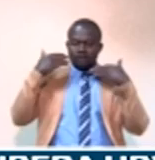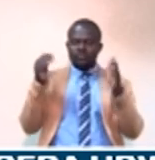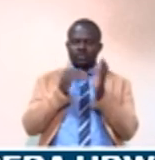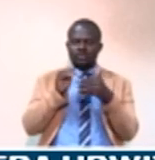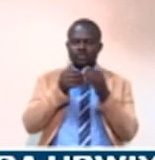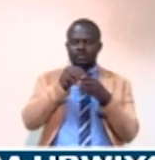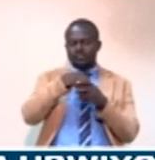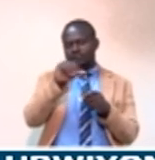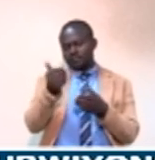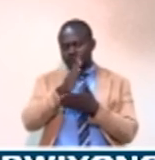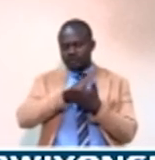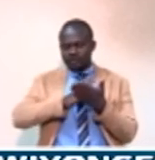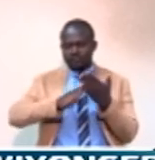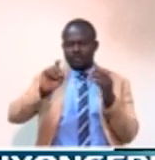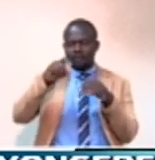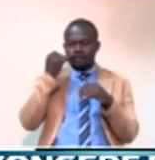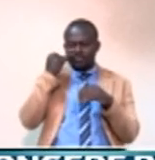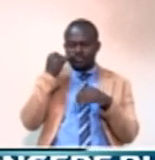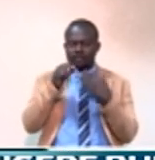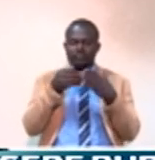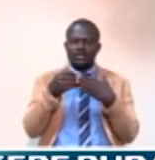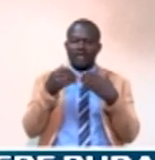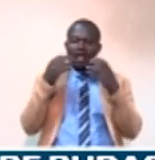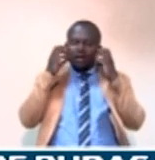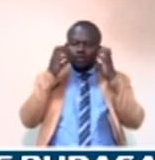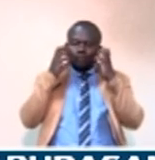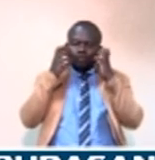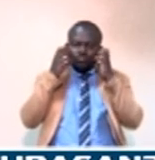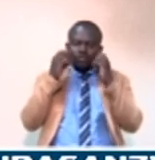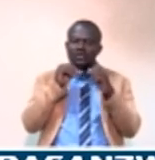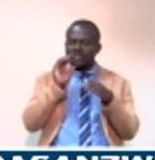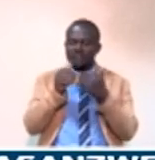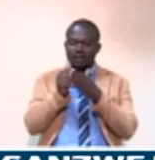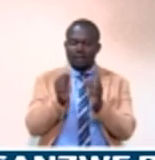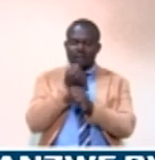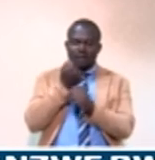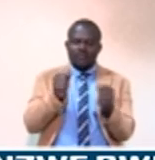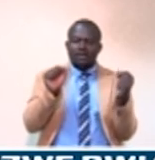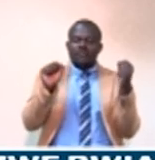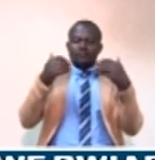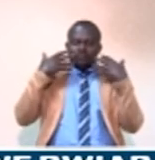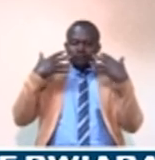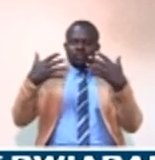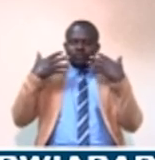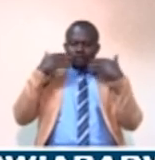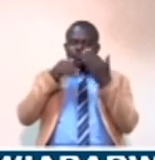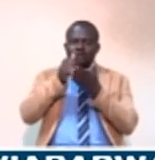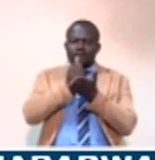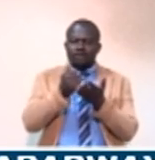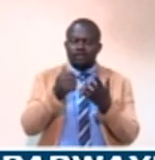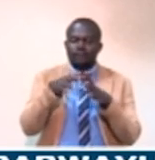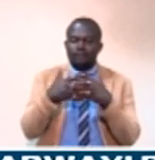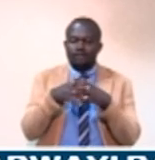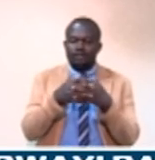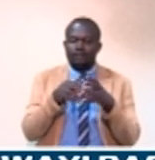gice kikenerwa noneho ko n'imikaya yo mu gituza idashobora kuba yabasha guhumeka, bakaba bafashwa n'imashini